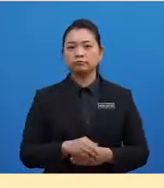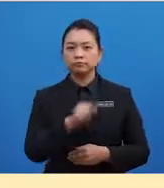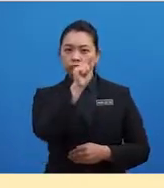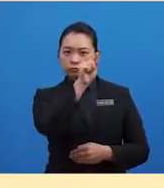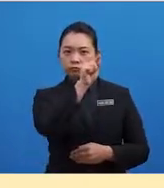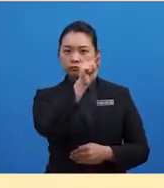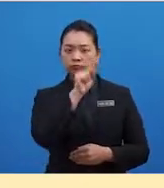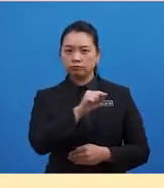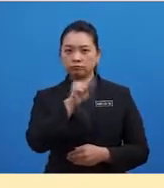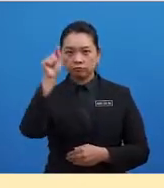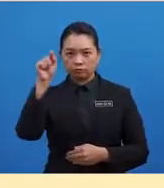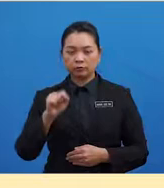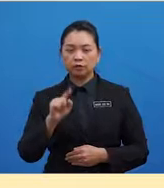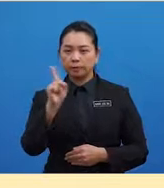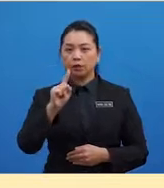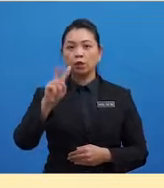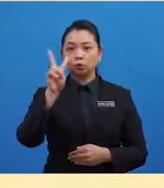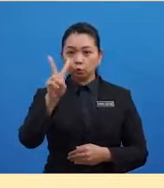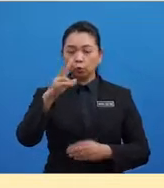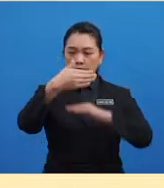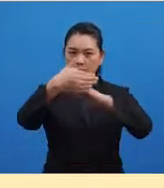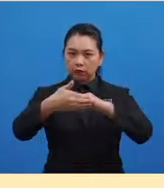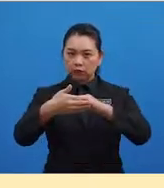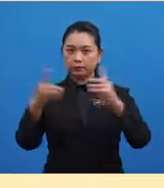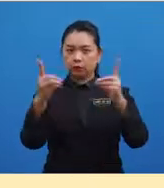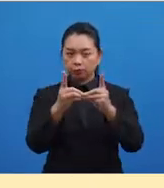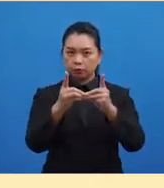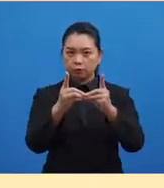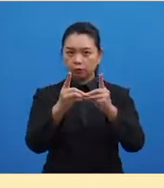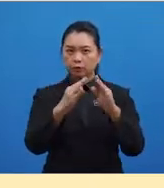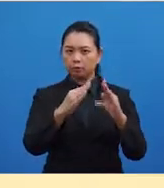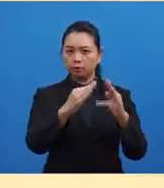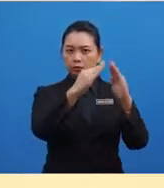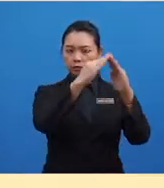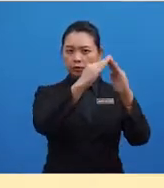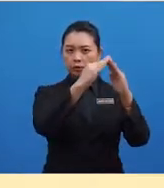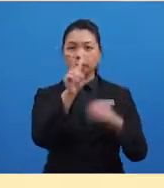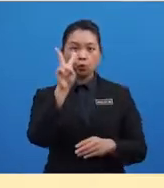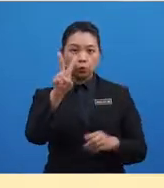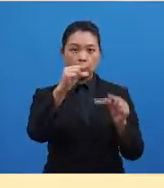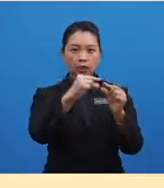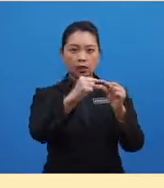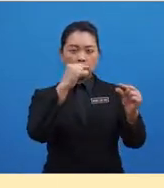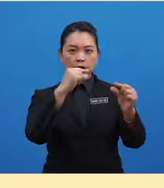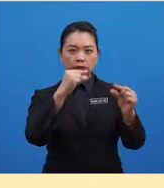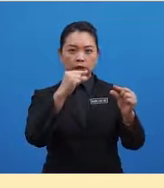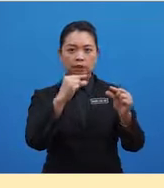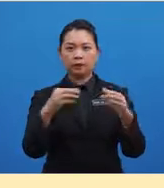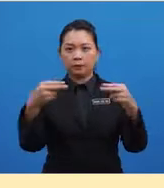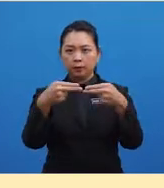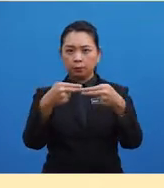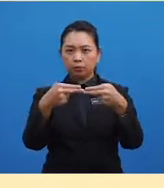mana dua sisi bertemu. Pepenjuru ialah garis yang menyambungkan dua penjuru yang bukan